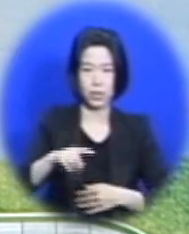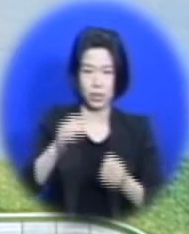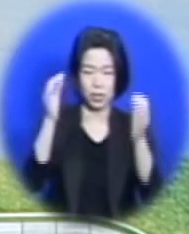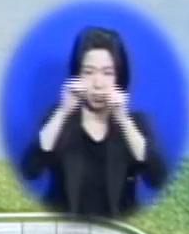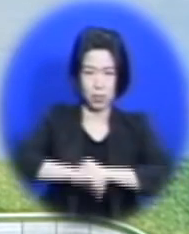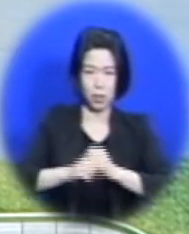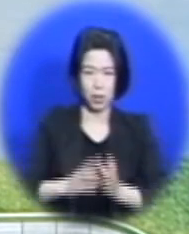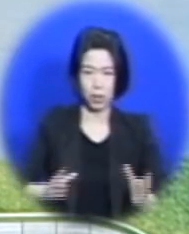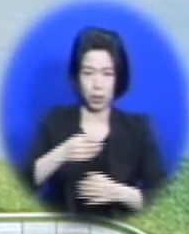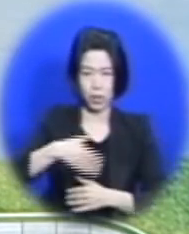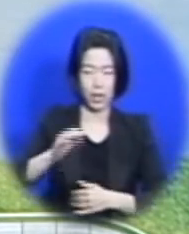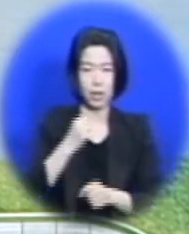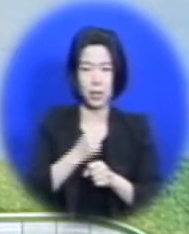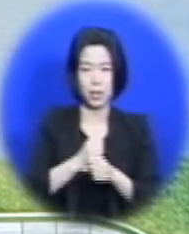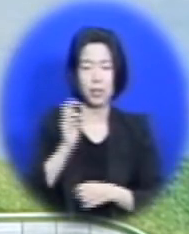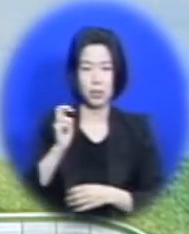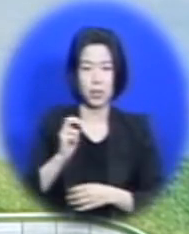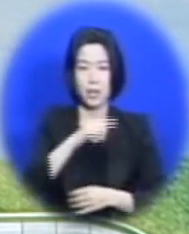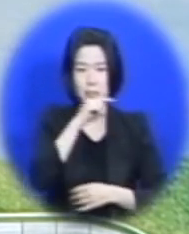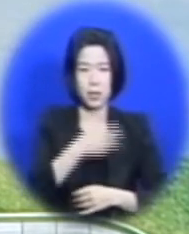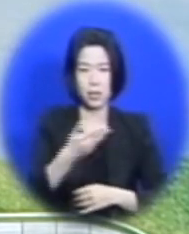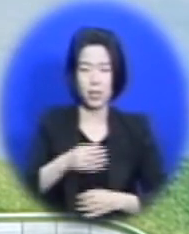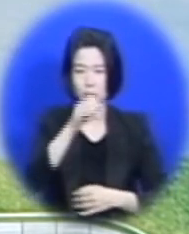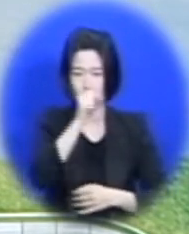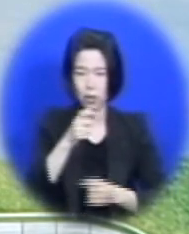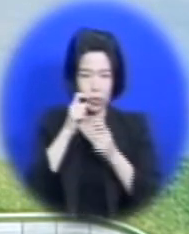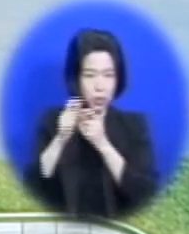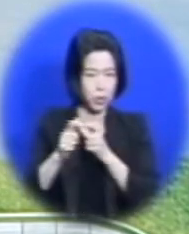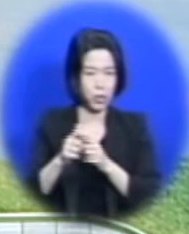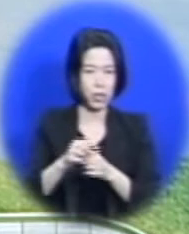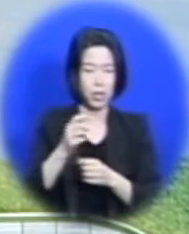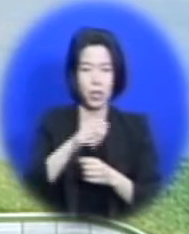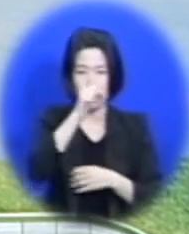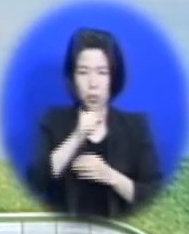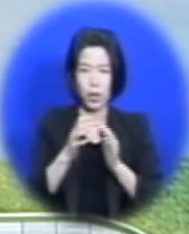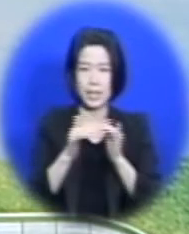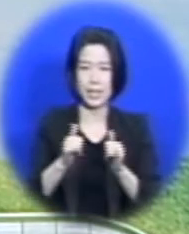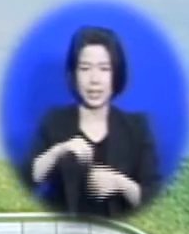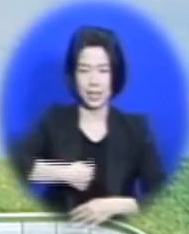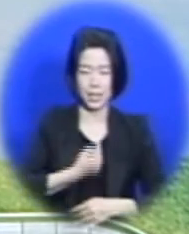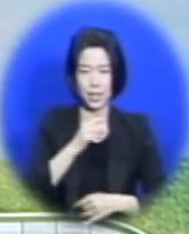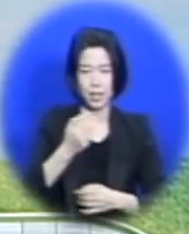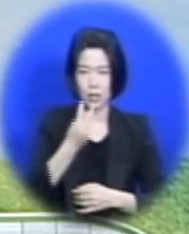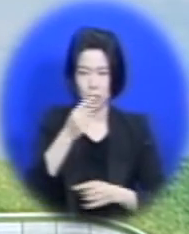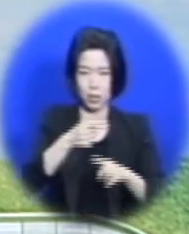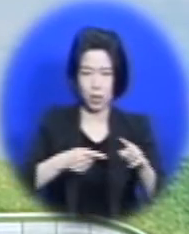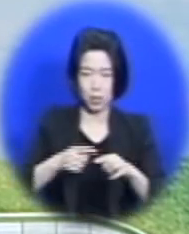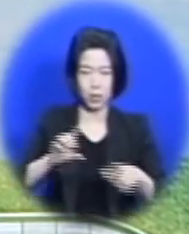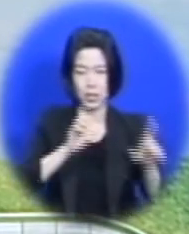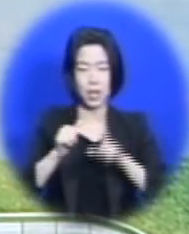구덩이로 내려가게 하실 것입니다. 피 흘리기를 좋아하고 속이기를 좋아하는 자들은 자기 목숨의 절반도 살지 못하게 될